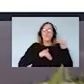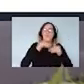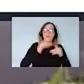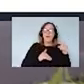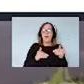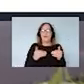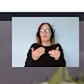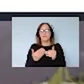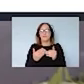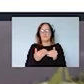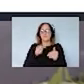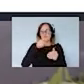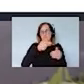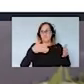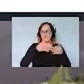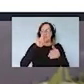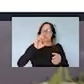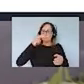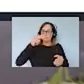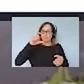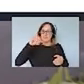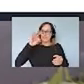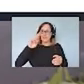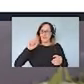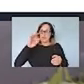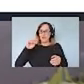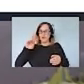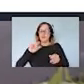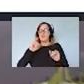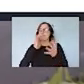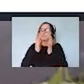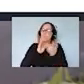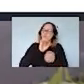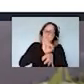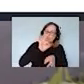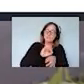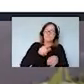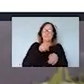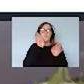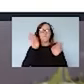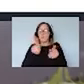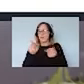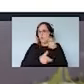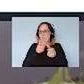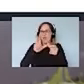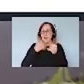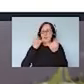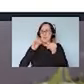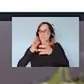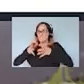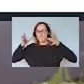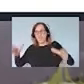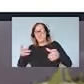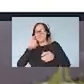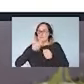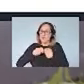te koncentratory, gdzie jakie przerobiono, że na przykład ktoś zrobił tą samą konstrukcję, ale kilka razy większą, żeby